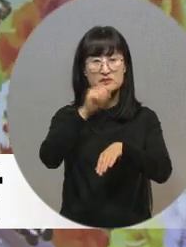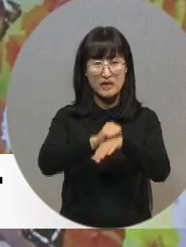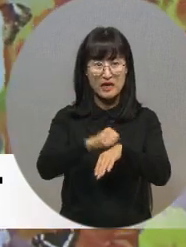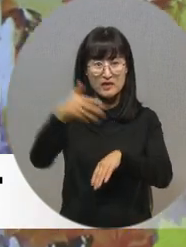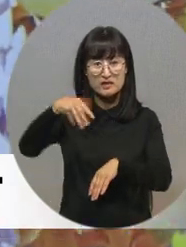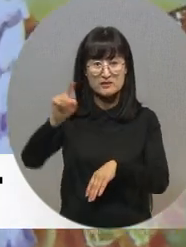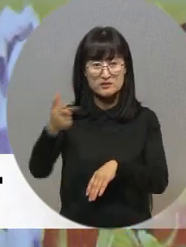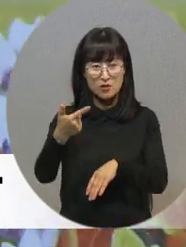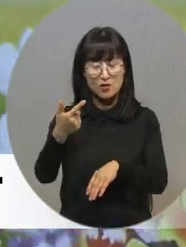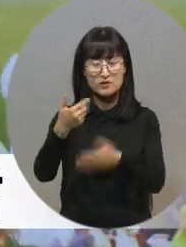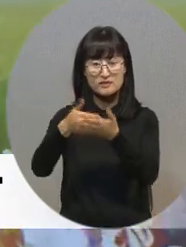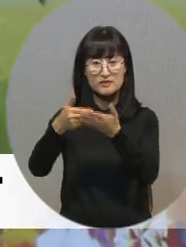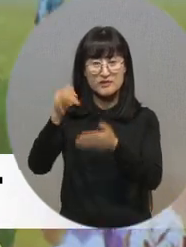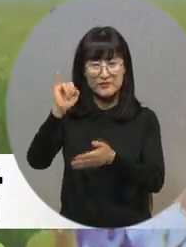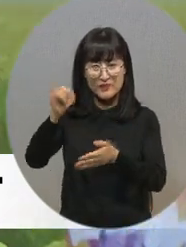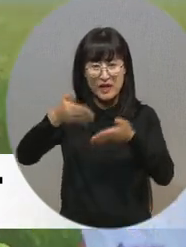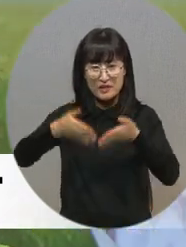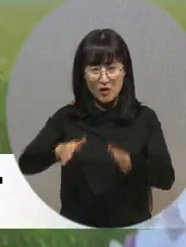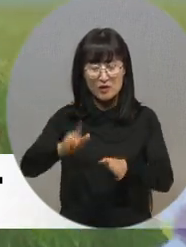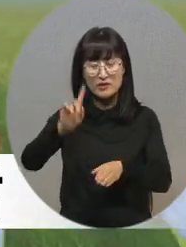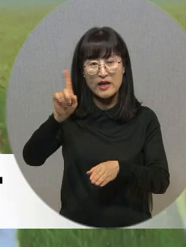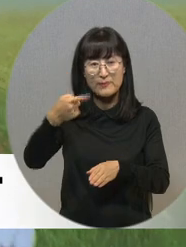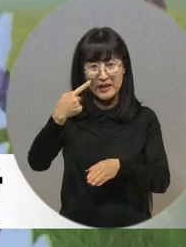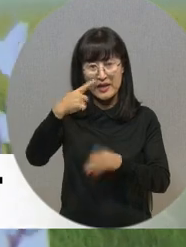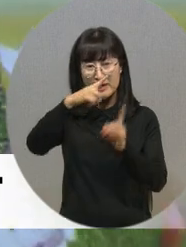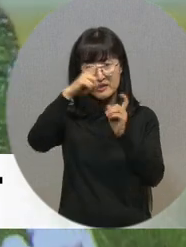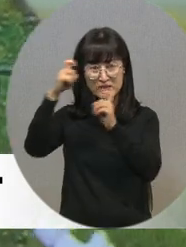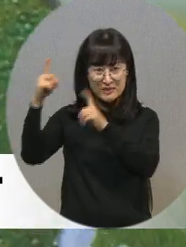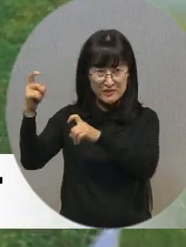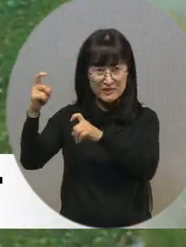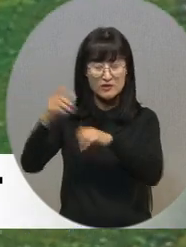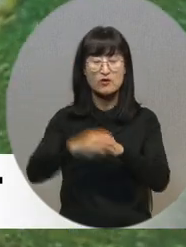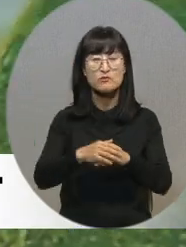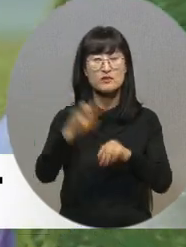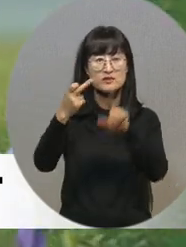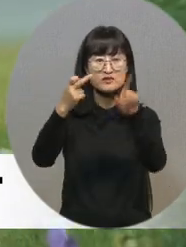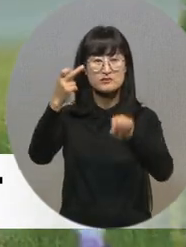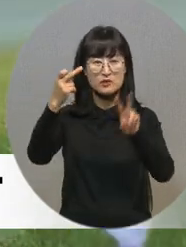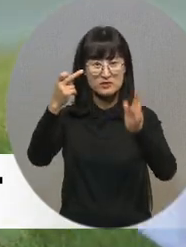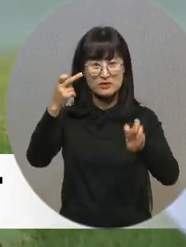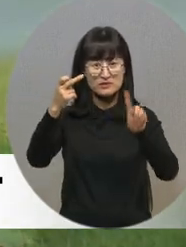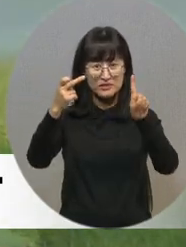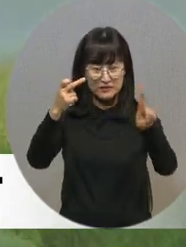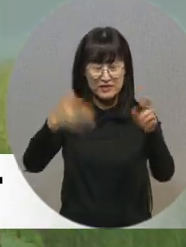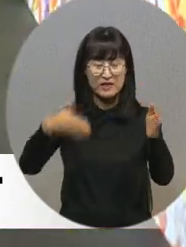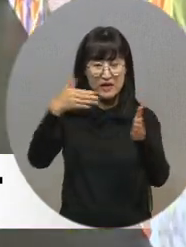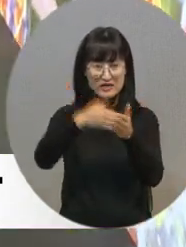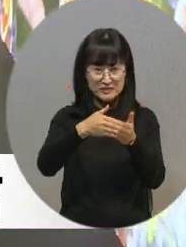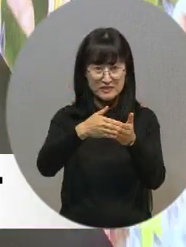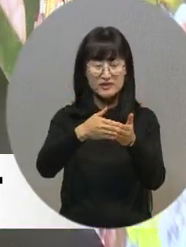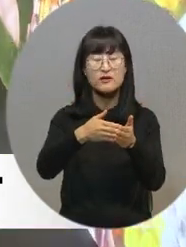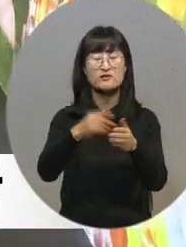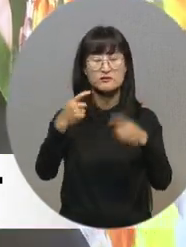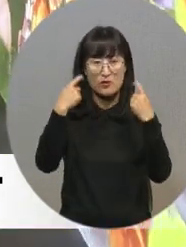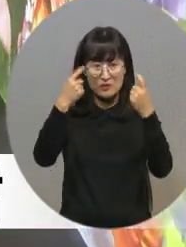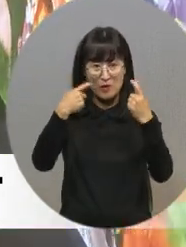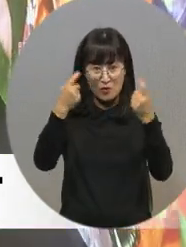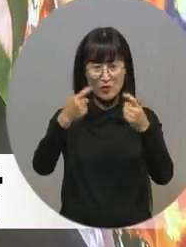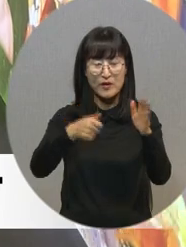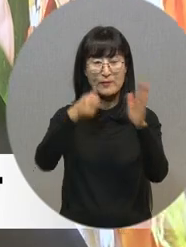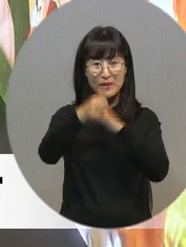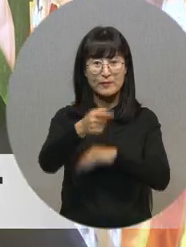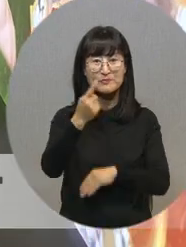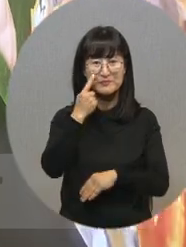천하백의 탄생 100주년 특별전은 오는 12월 31일까지 열려 있으니 연말 나들이로 고흥에 둘러보시는